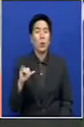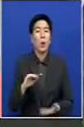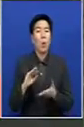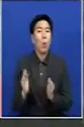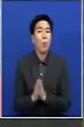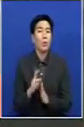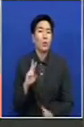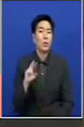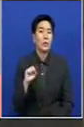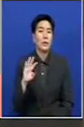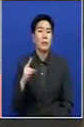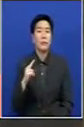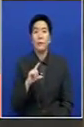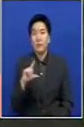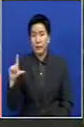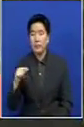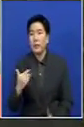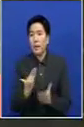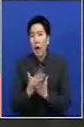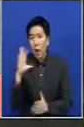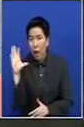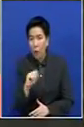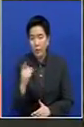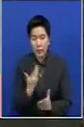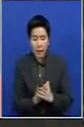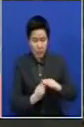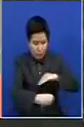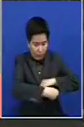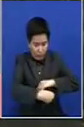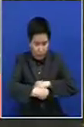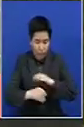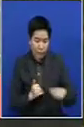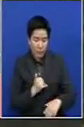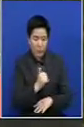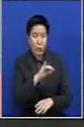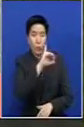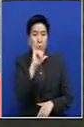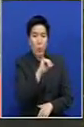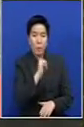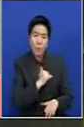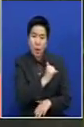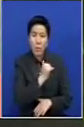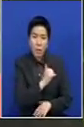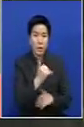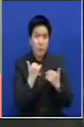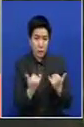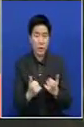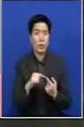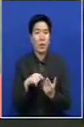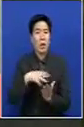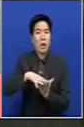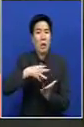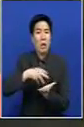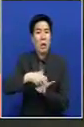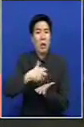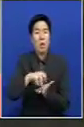ว่า 240,000 ล้านบาทเลยค่ะส่วนใหญ่แล้วมาจากการเดินทางของผู้อพยพที่หลั่งไหลเข้ามาในยุโรปนั่นเองโดยที่รายง